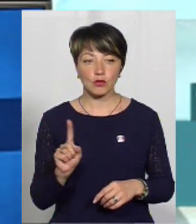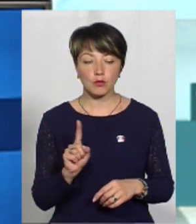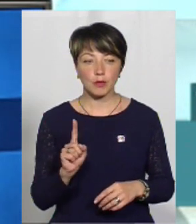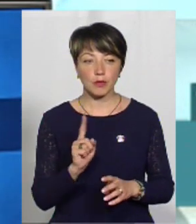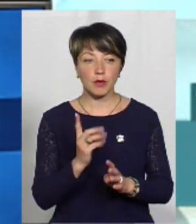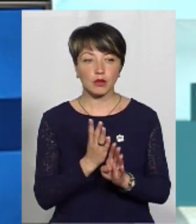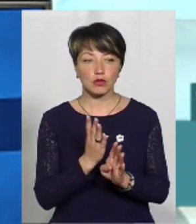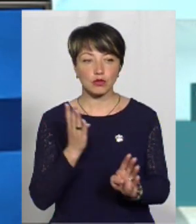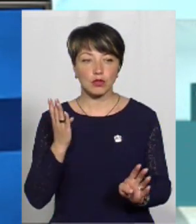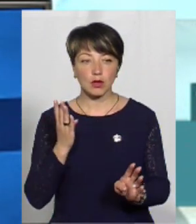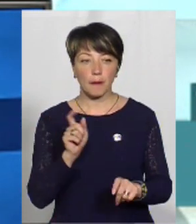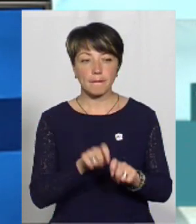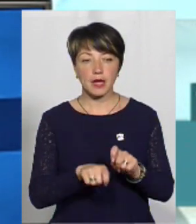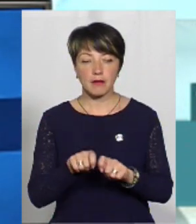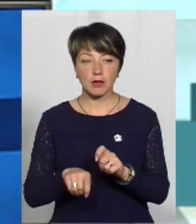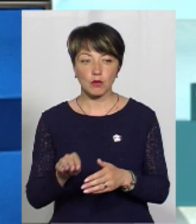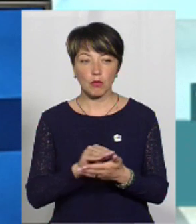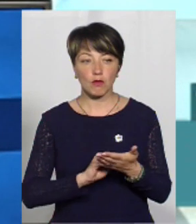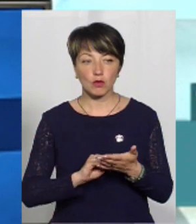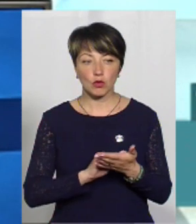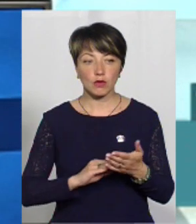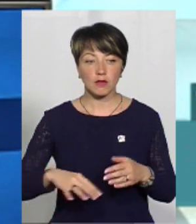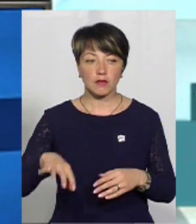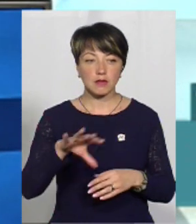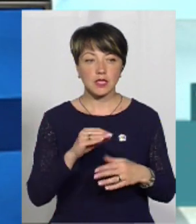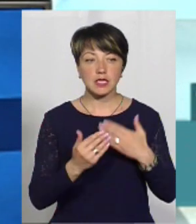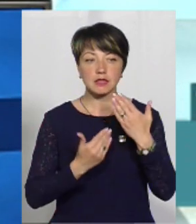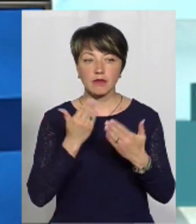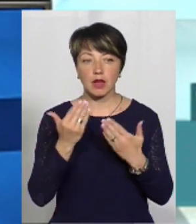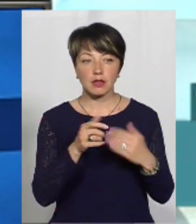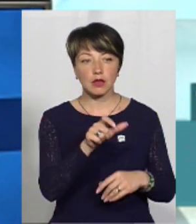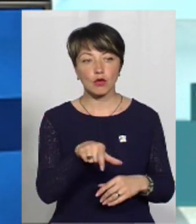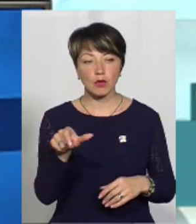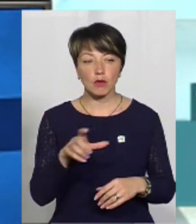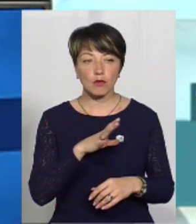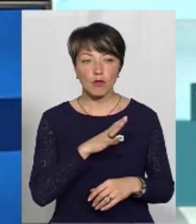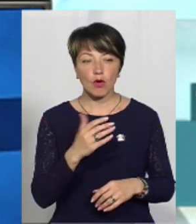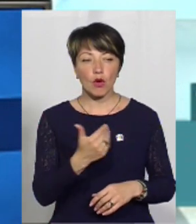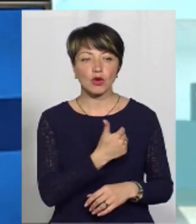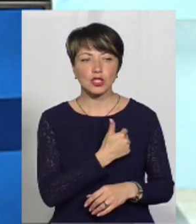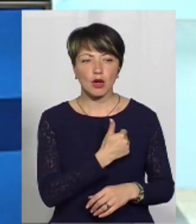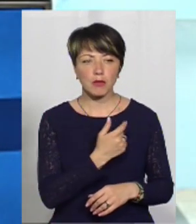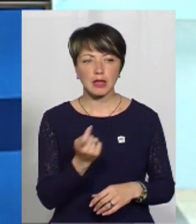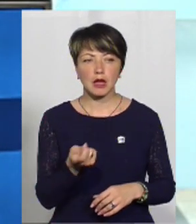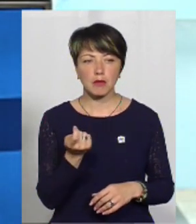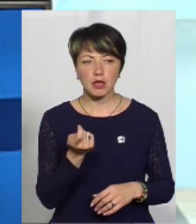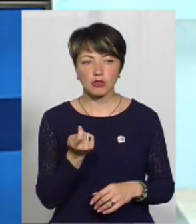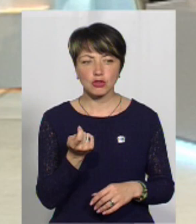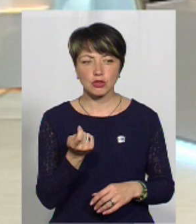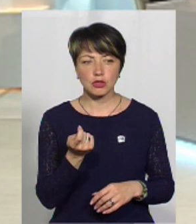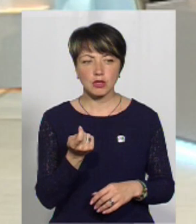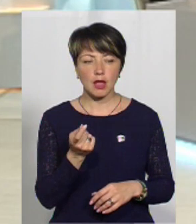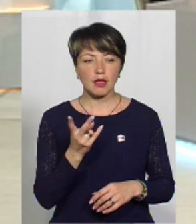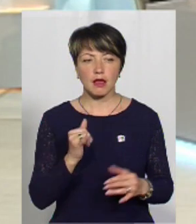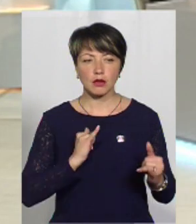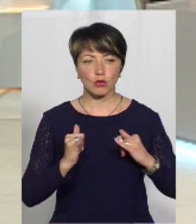перш за все перевірити повторно всі звернення громадян, де був хоча б найменший натяк на